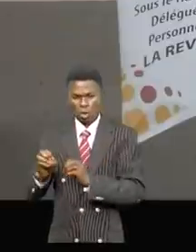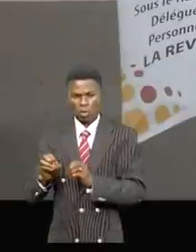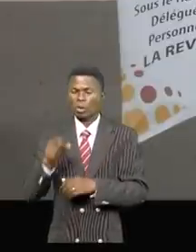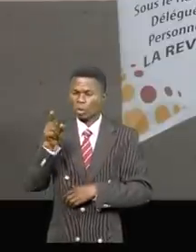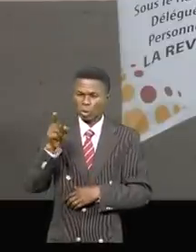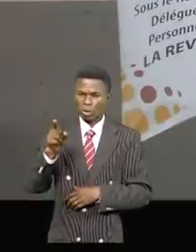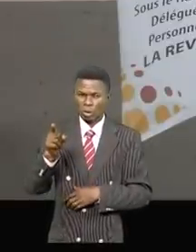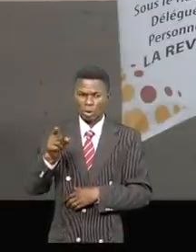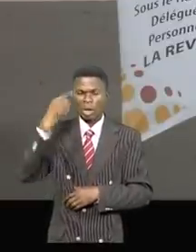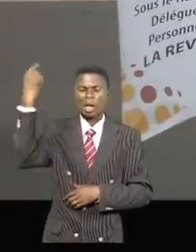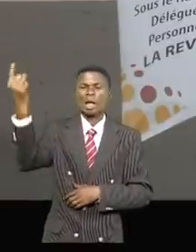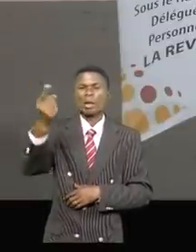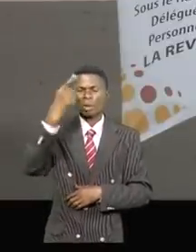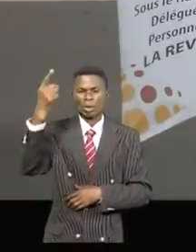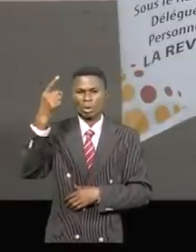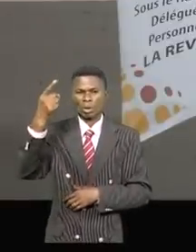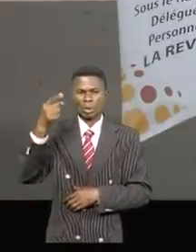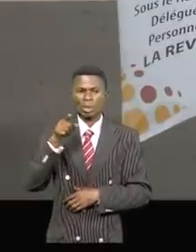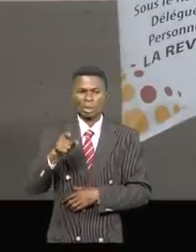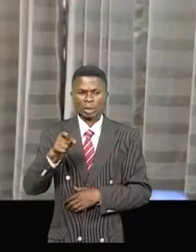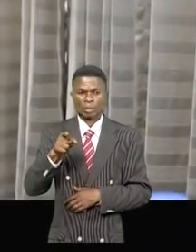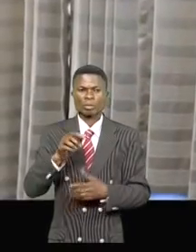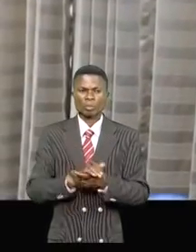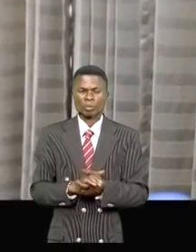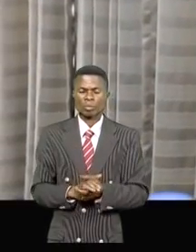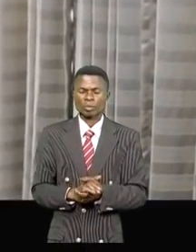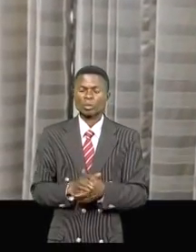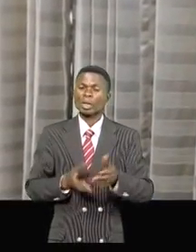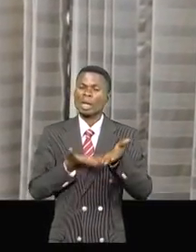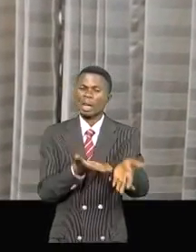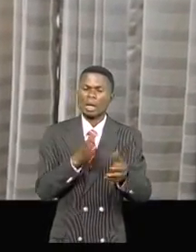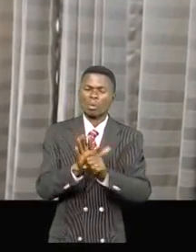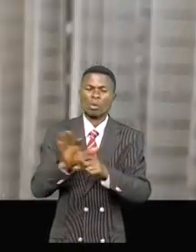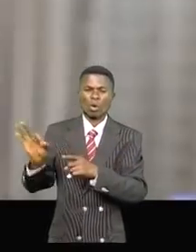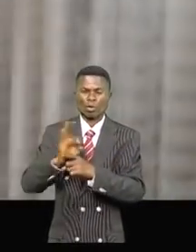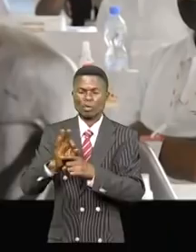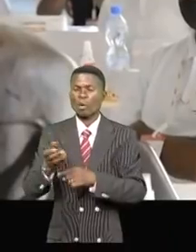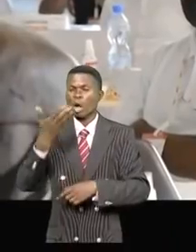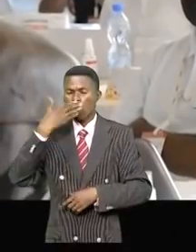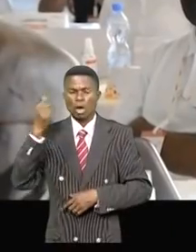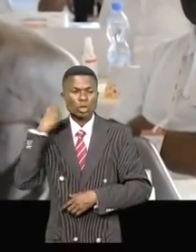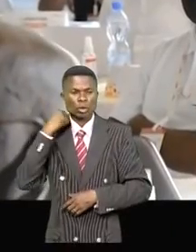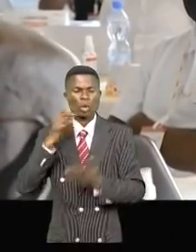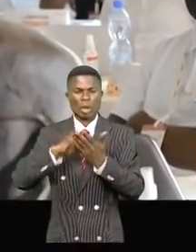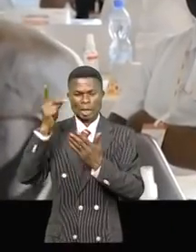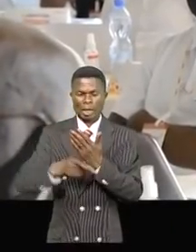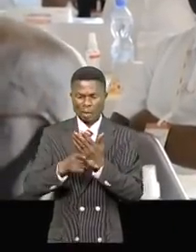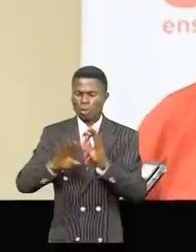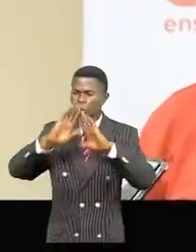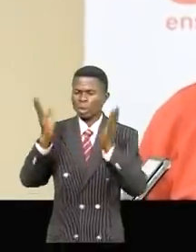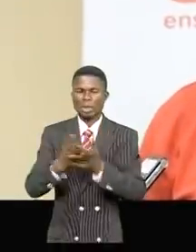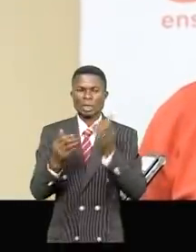caritative internationale, Christian Blind Mission, qui appuie plusieurs formations médicales et projets d'intérêt